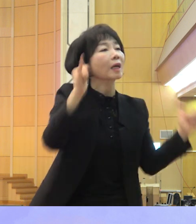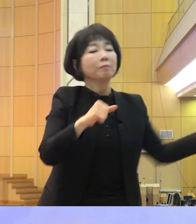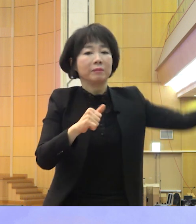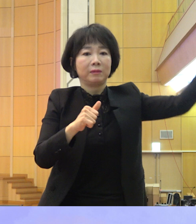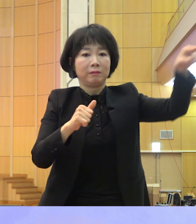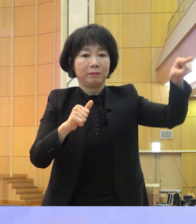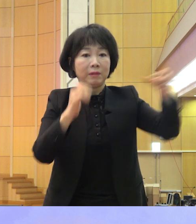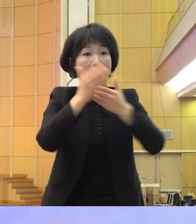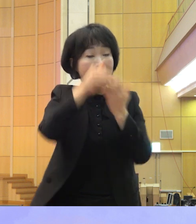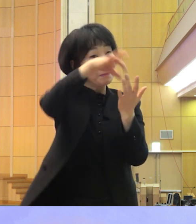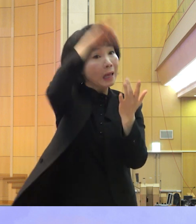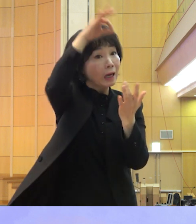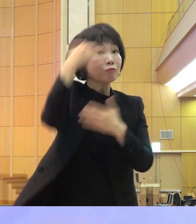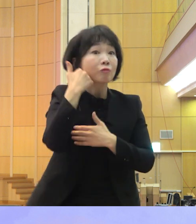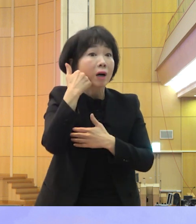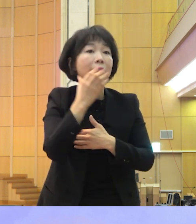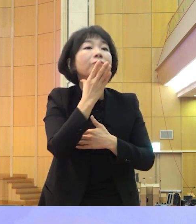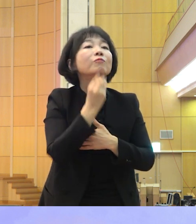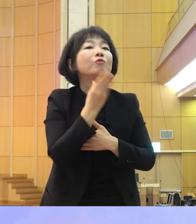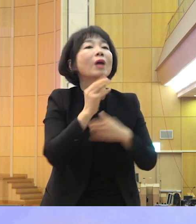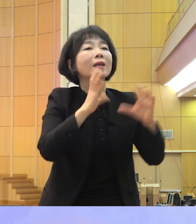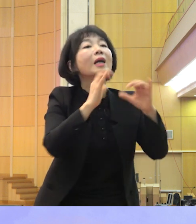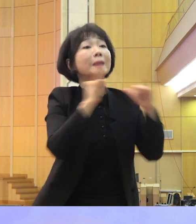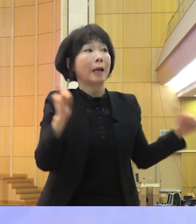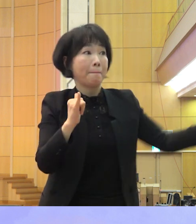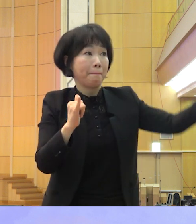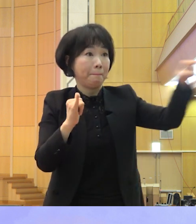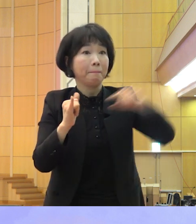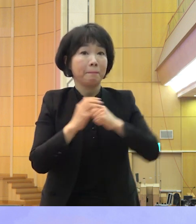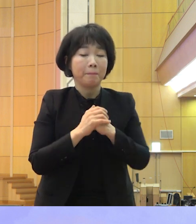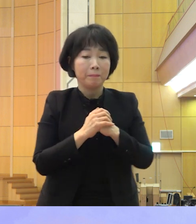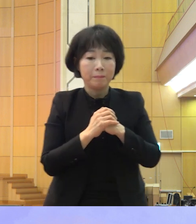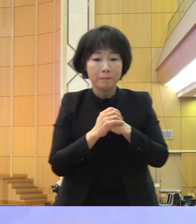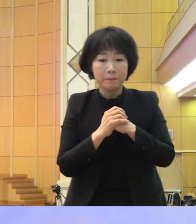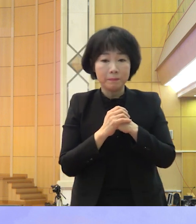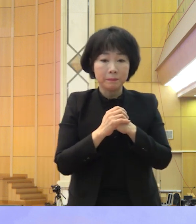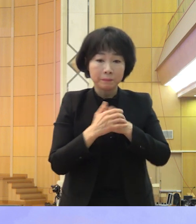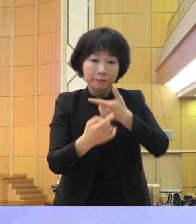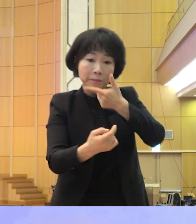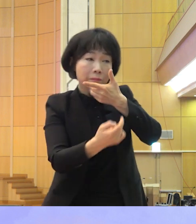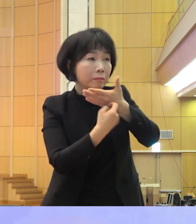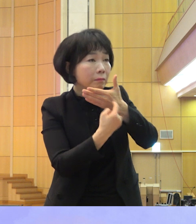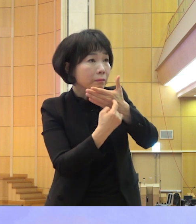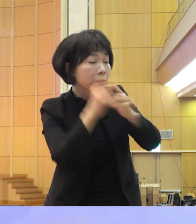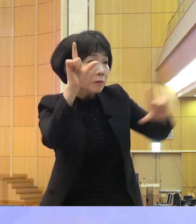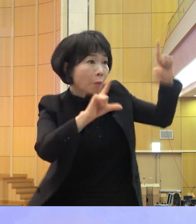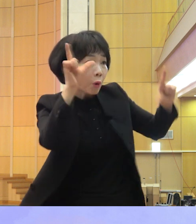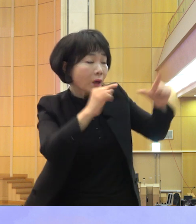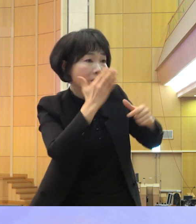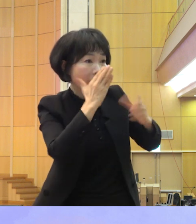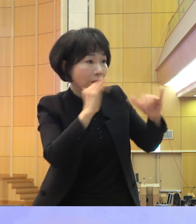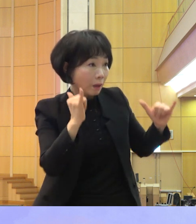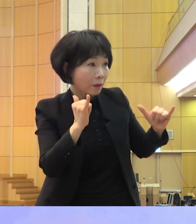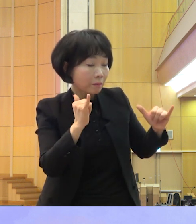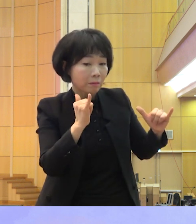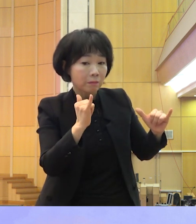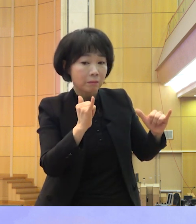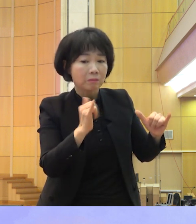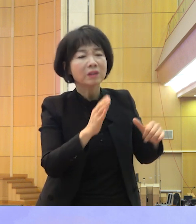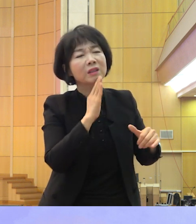그러니까 하나님이 택한 유대인이라고 해서 겉으로 유대인이라고 해서